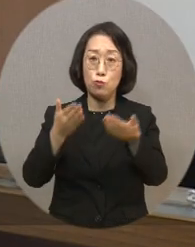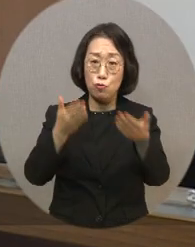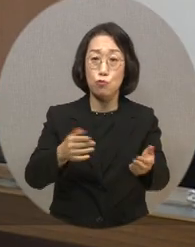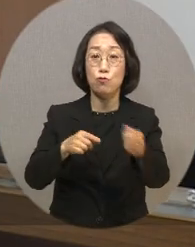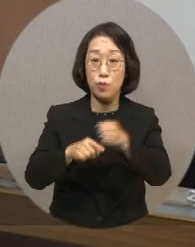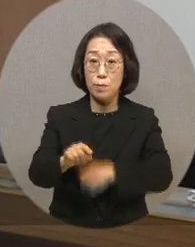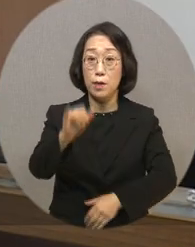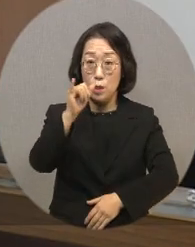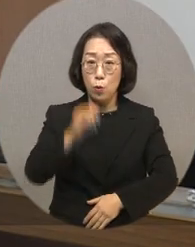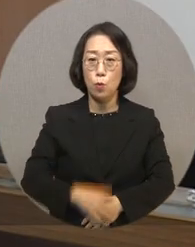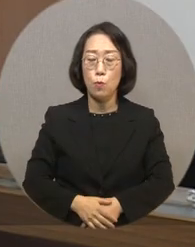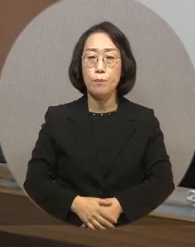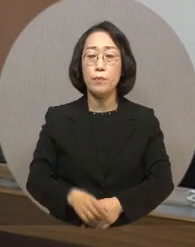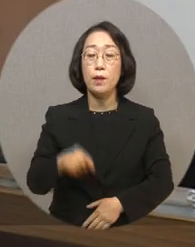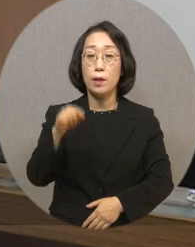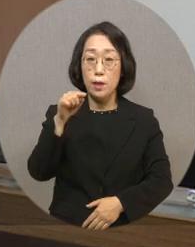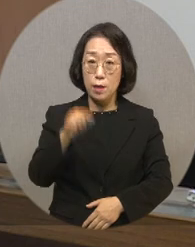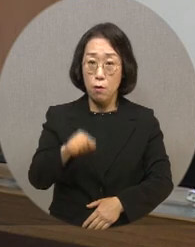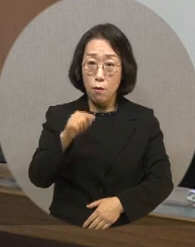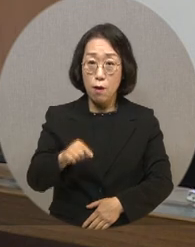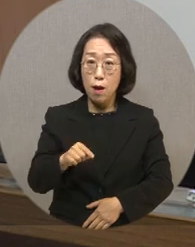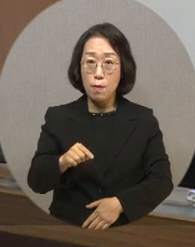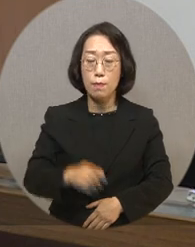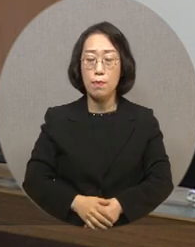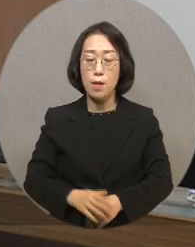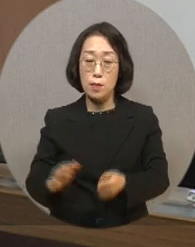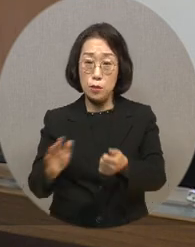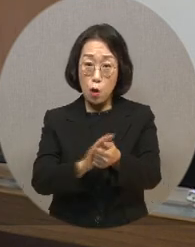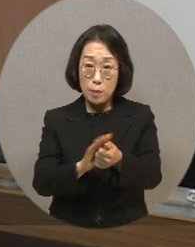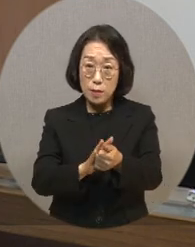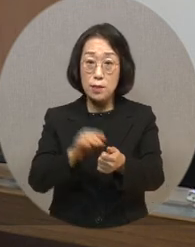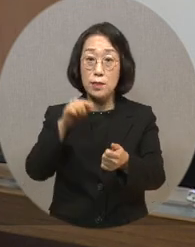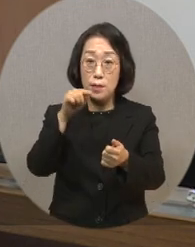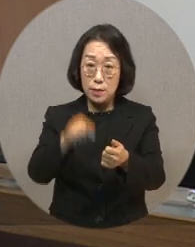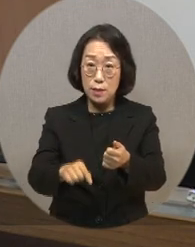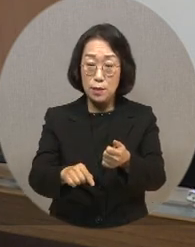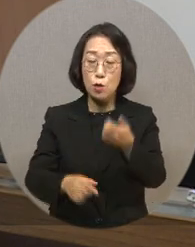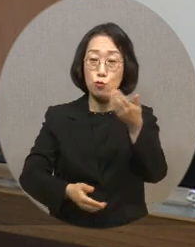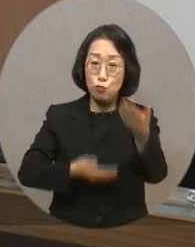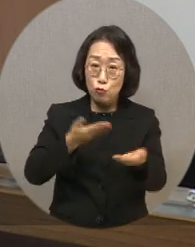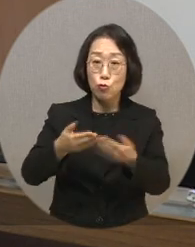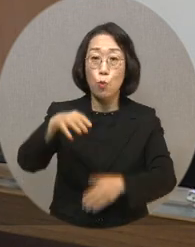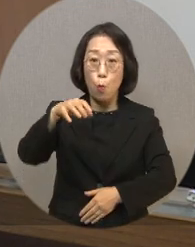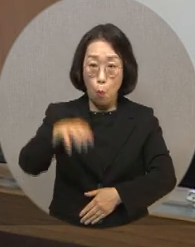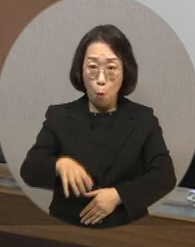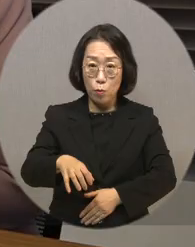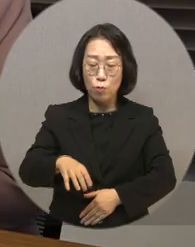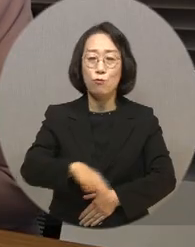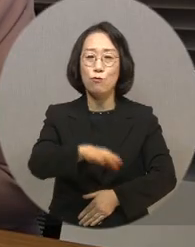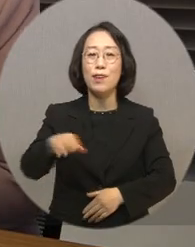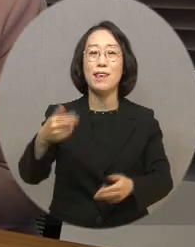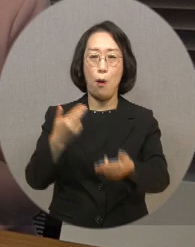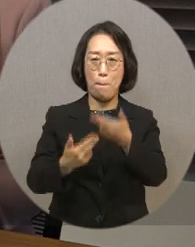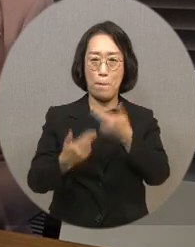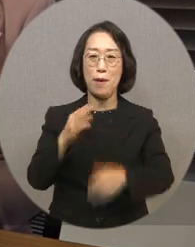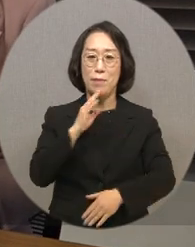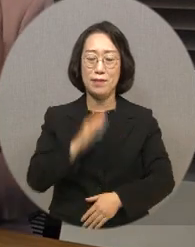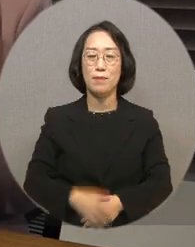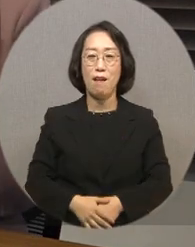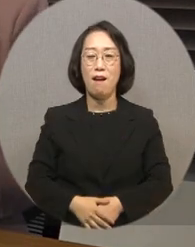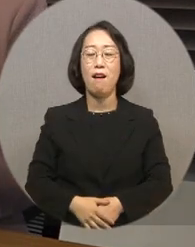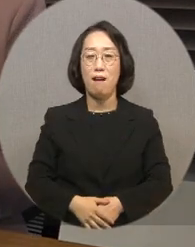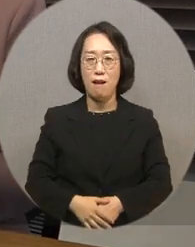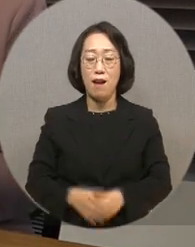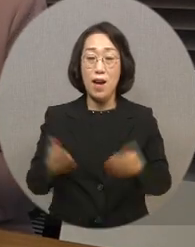있고요. 이러한 전문적인 직업재활 서비스를 제공하는 기관이 직업재활시설입니다. 말 그대로